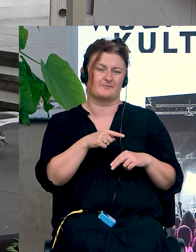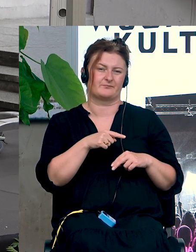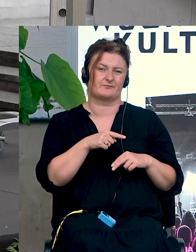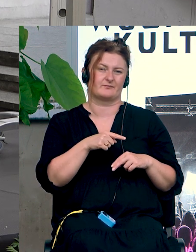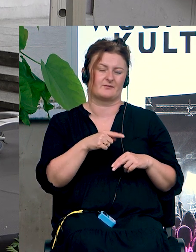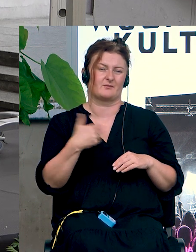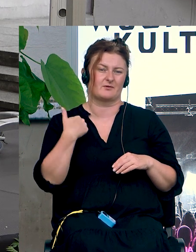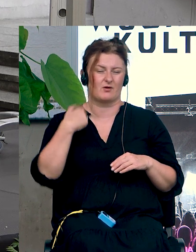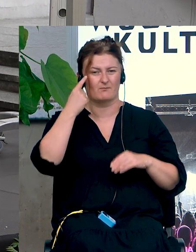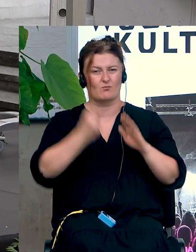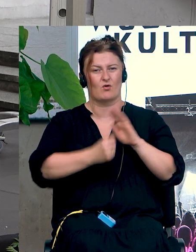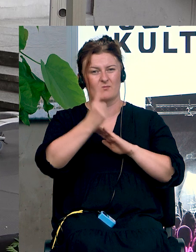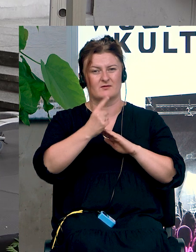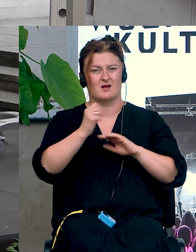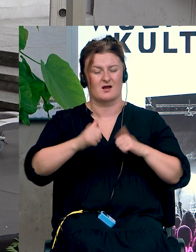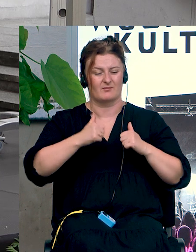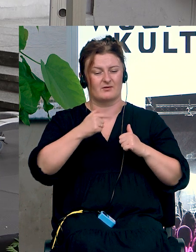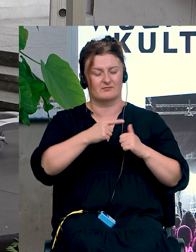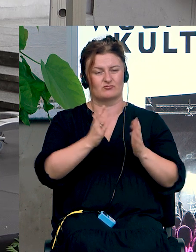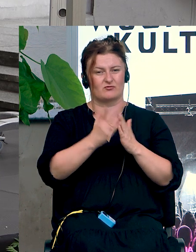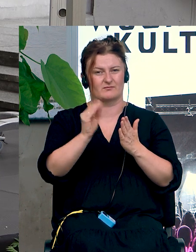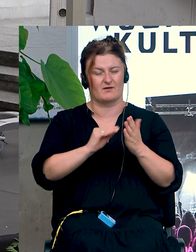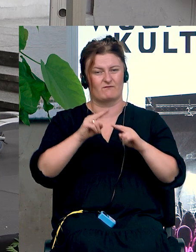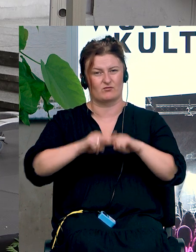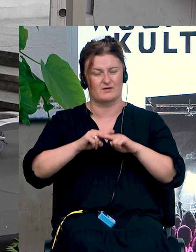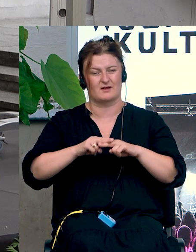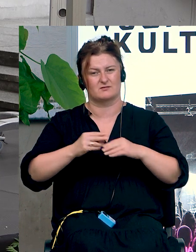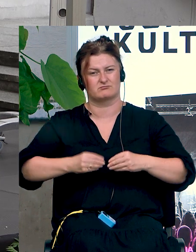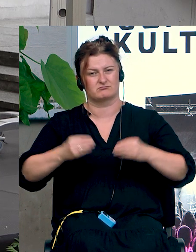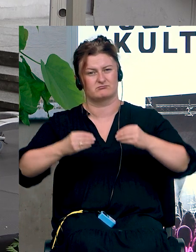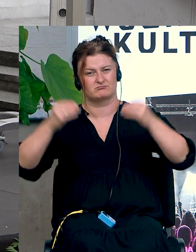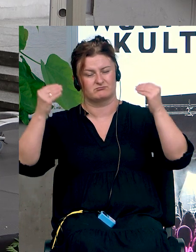ініціативу, яка не просто закуповує ліки і збирає гроші для дітей, а яка...